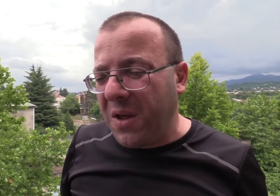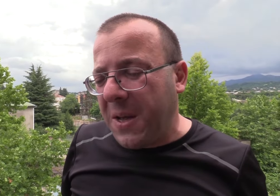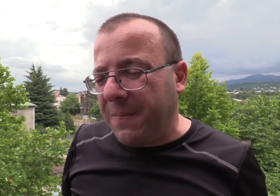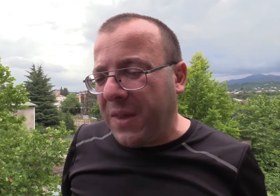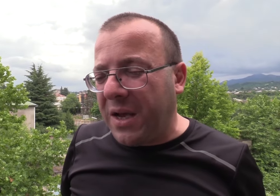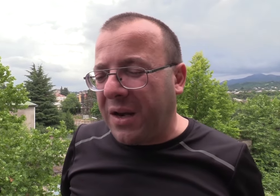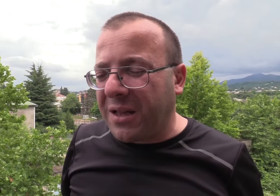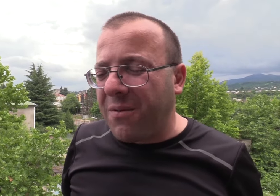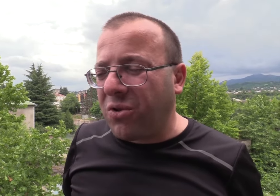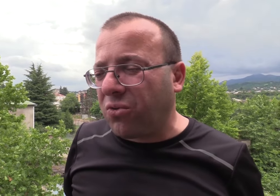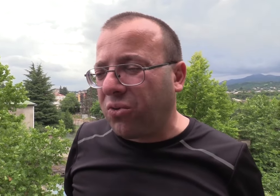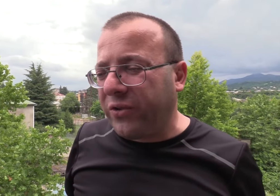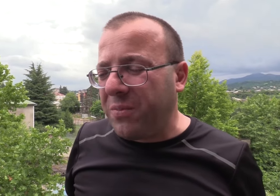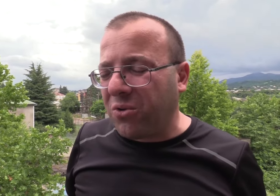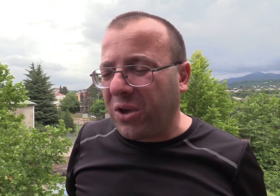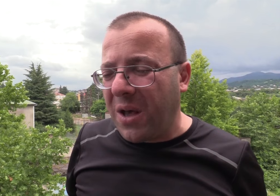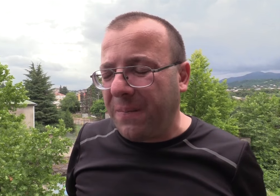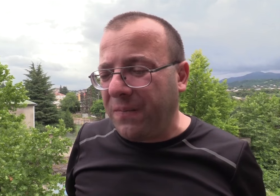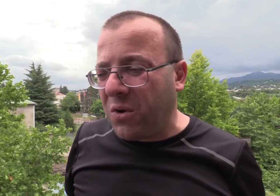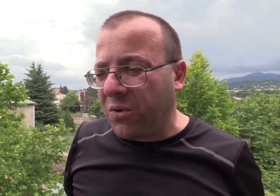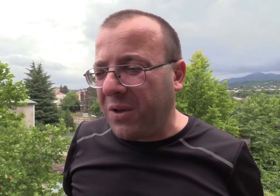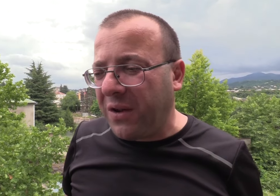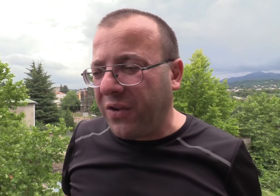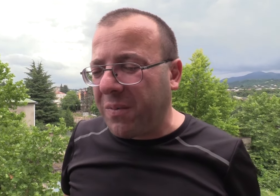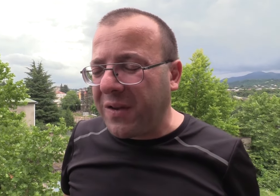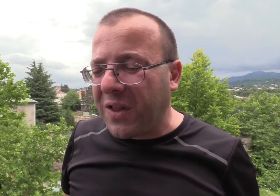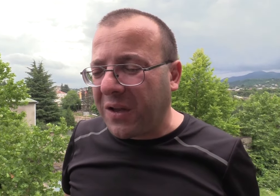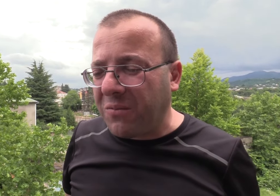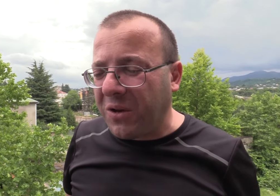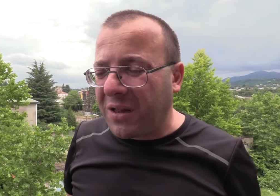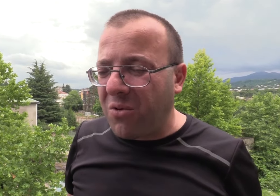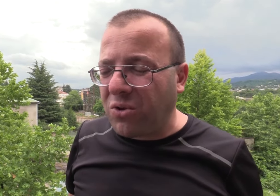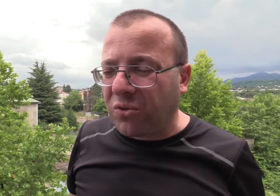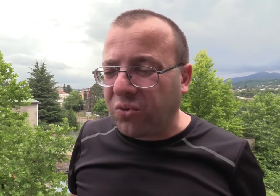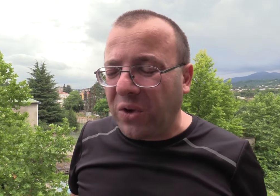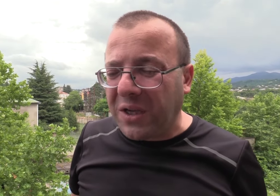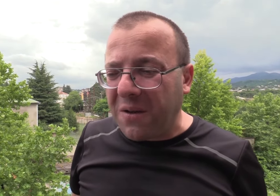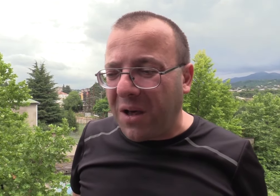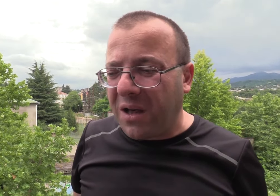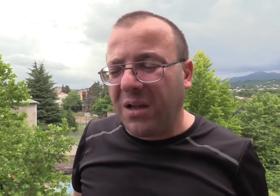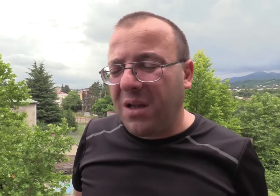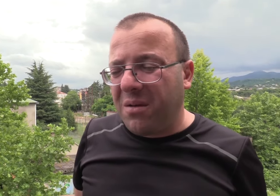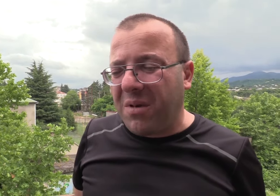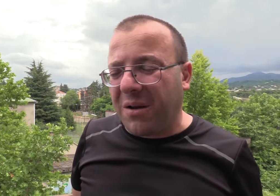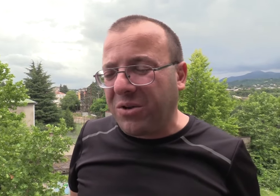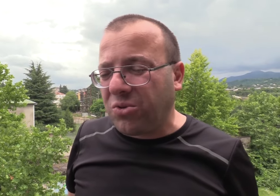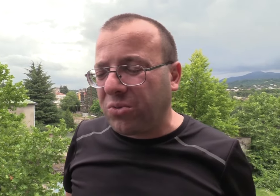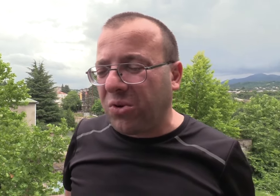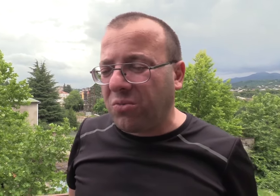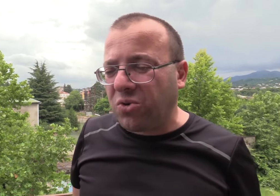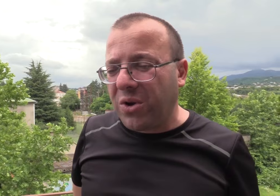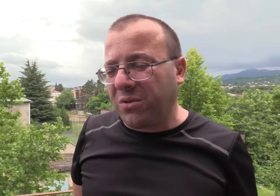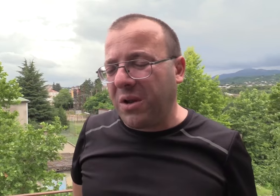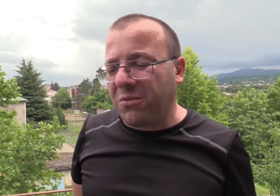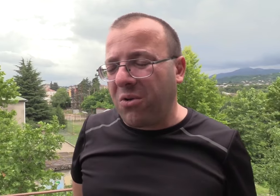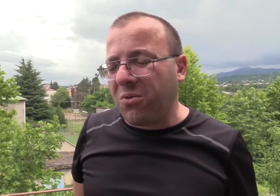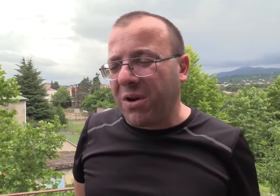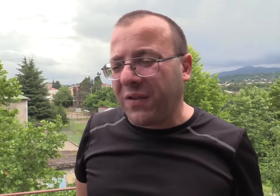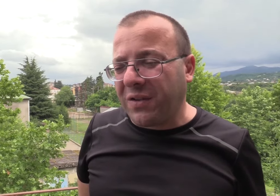მინდორზე. რა თქმა უნდა, ურთულესი მეტოქია მერვედფინალში ესპანეთის ნაკრები, რა თქმა უნდა, რთული იქნება, მაგრამ ერთს ვიტყვი, რომ